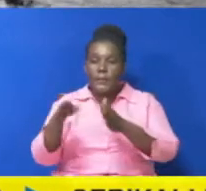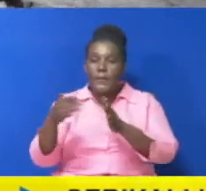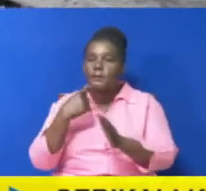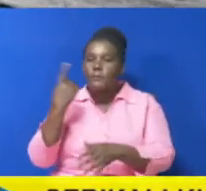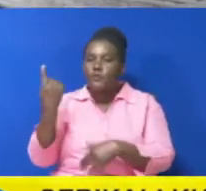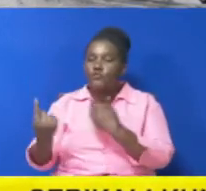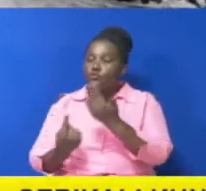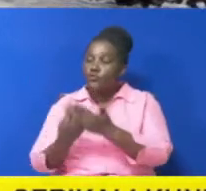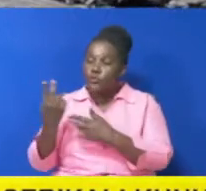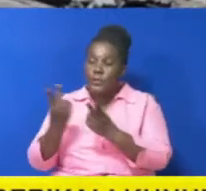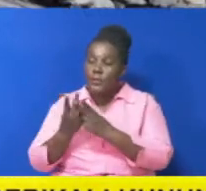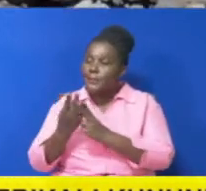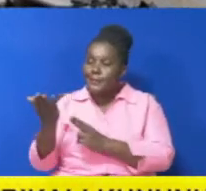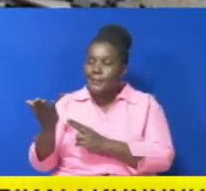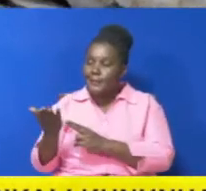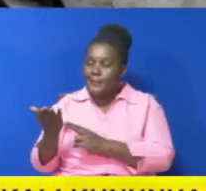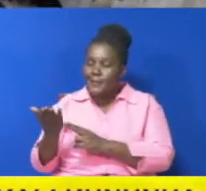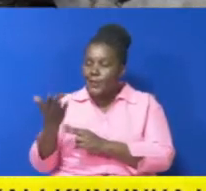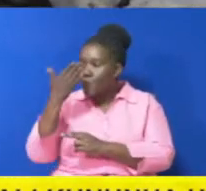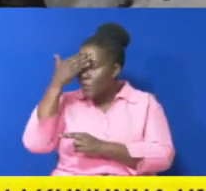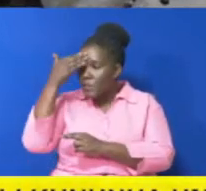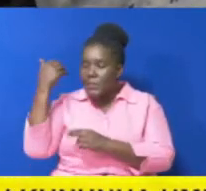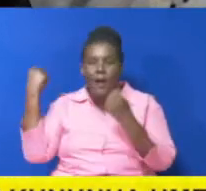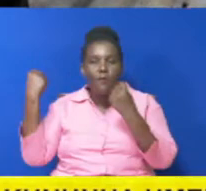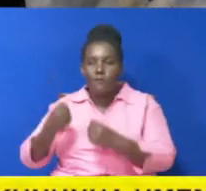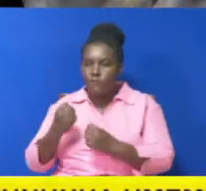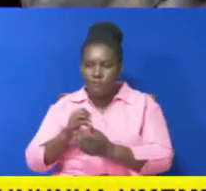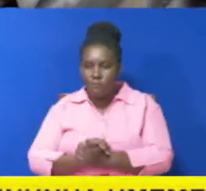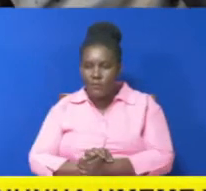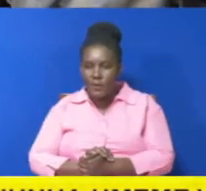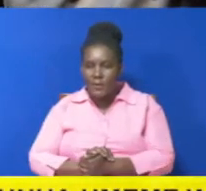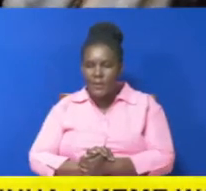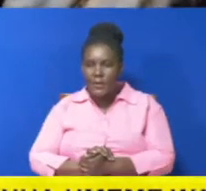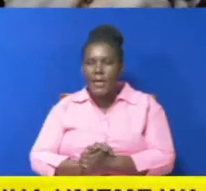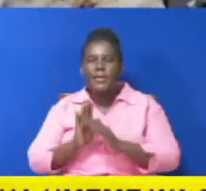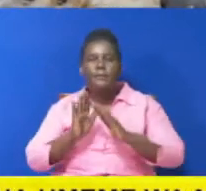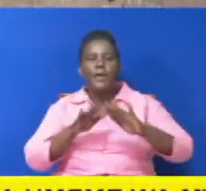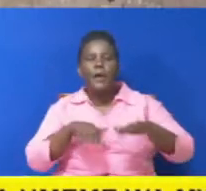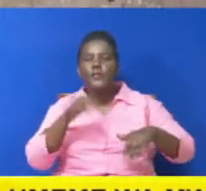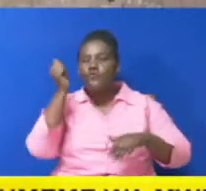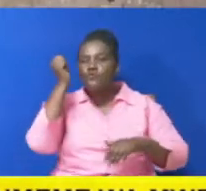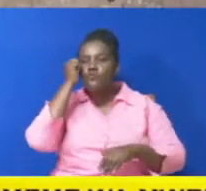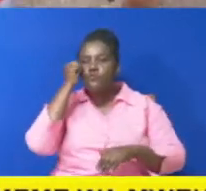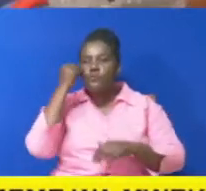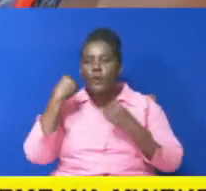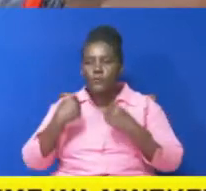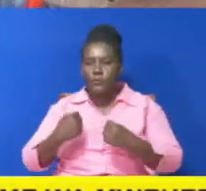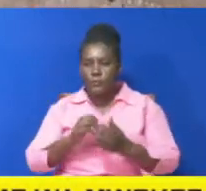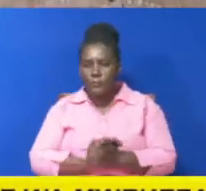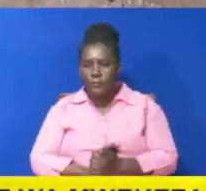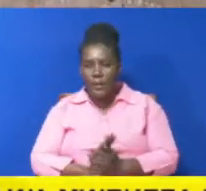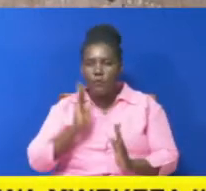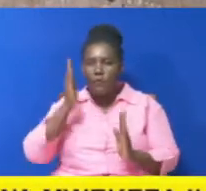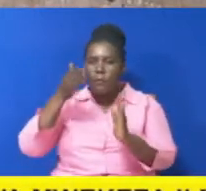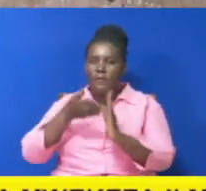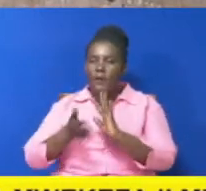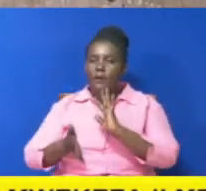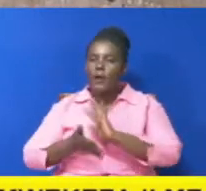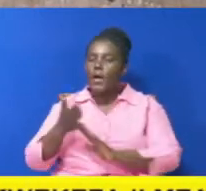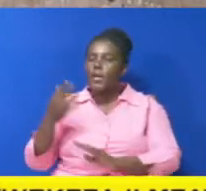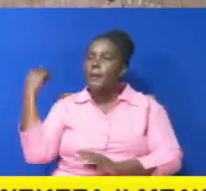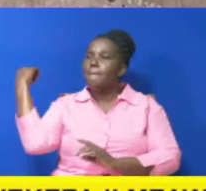anasema tukio hilo halitoki kwenye ndoto zake na limeacha doa kubwa katika maisha yake. Kaja ndo wakaanza kupasua vioo hivyo,